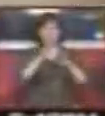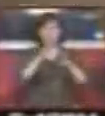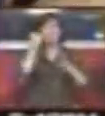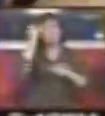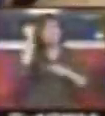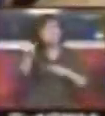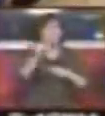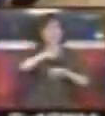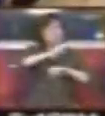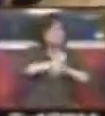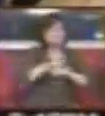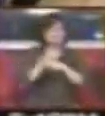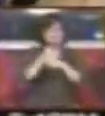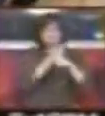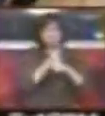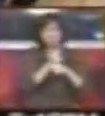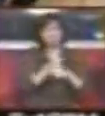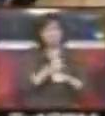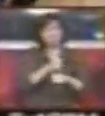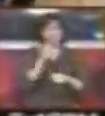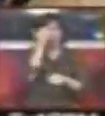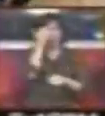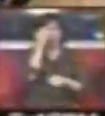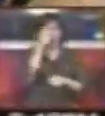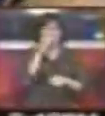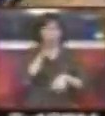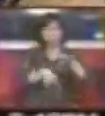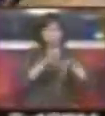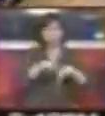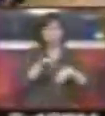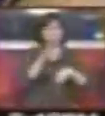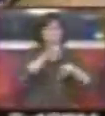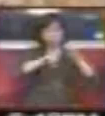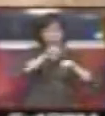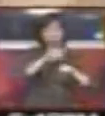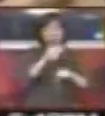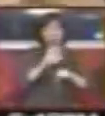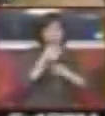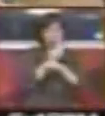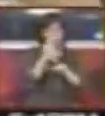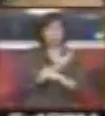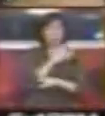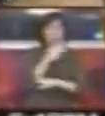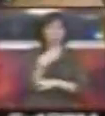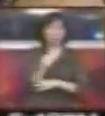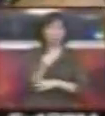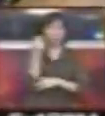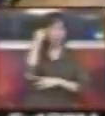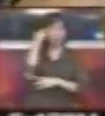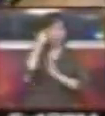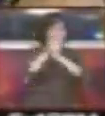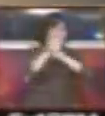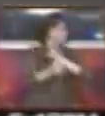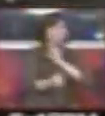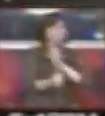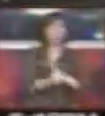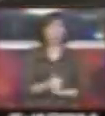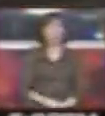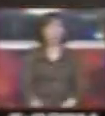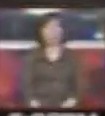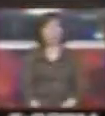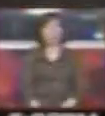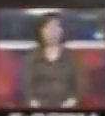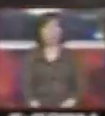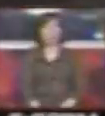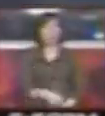innovation, knowledge in computer science, math, and yung thinking skills.